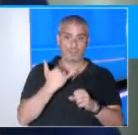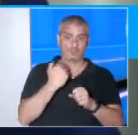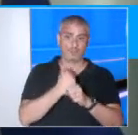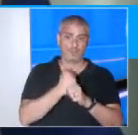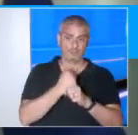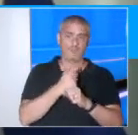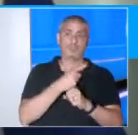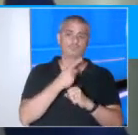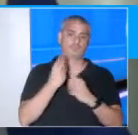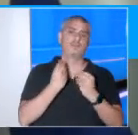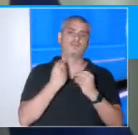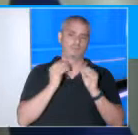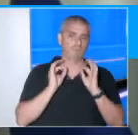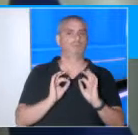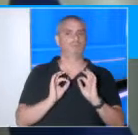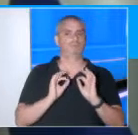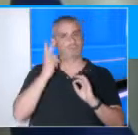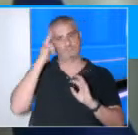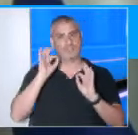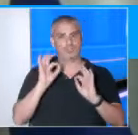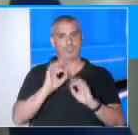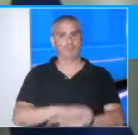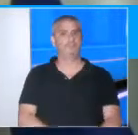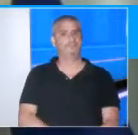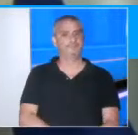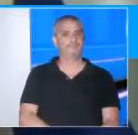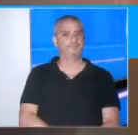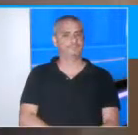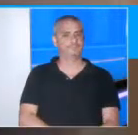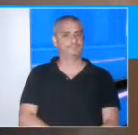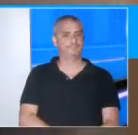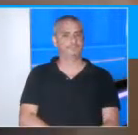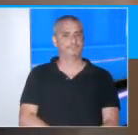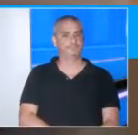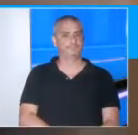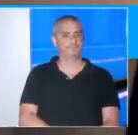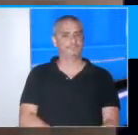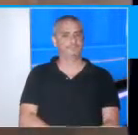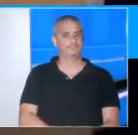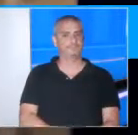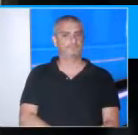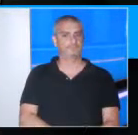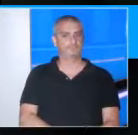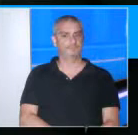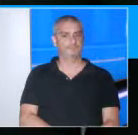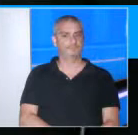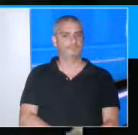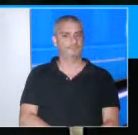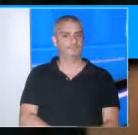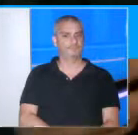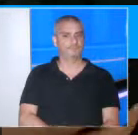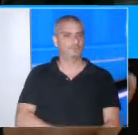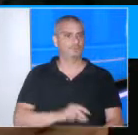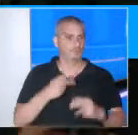נוקטת הם צעדים הגיוניים. צעדים הגיוניים. לגבי, יש לכם חשש